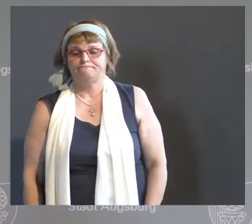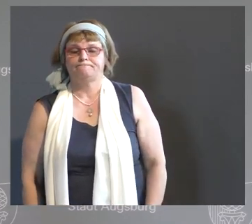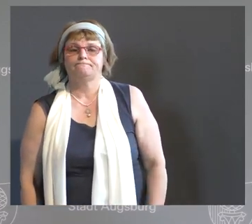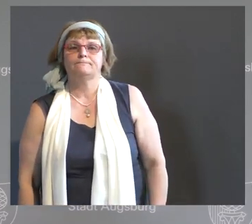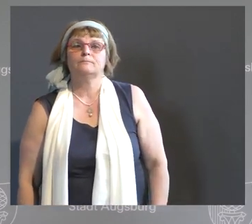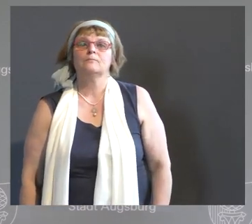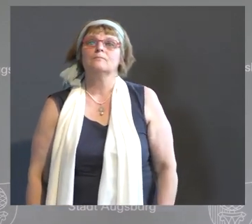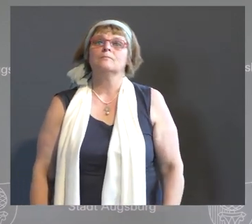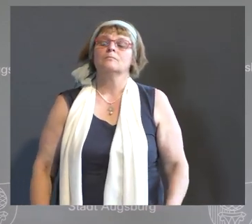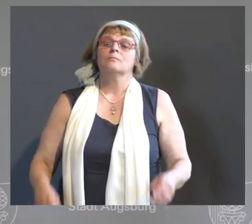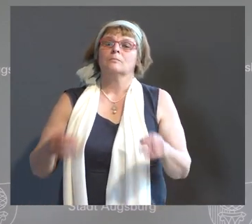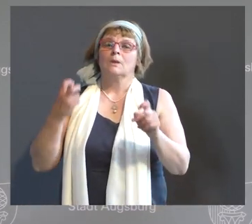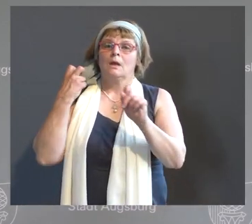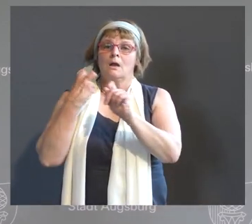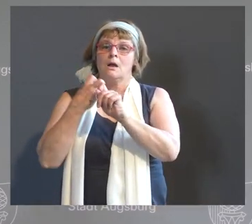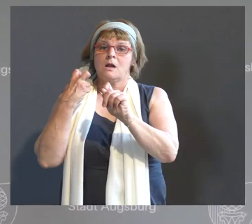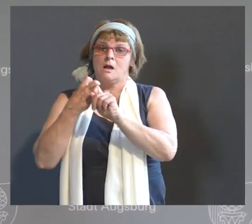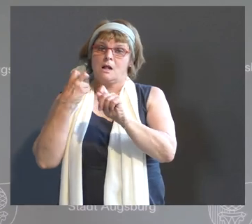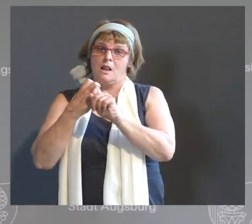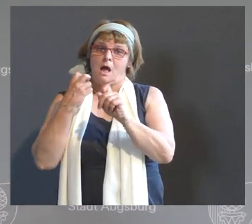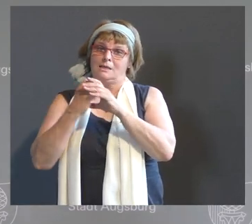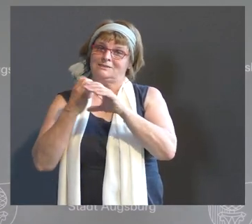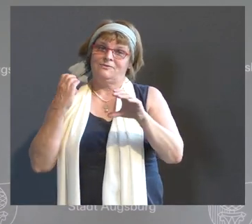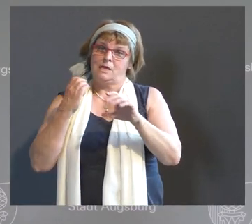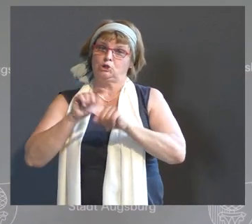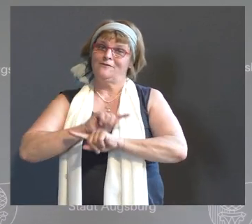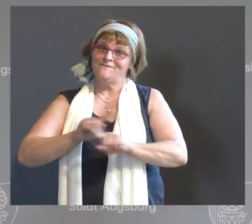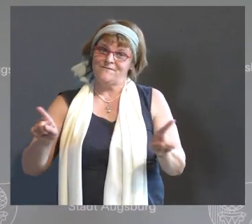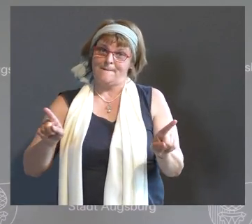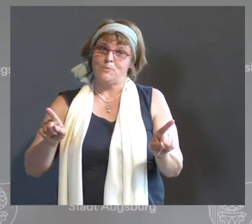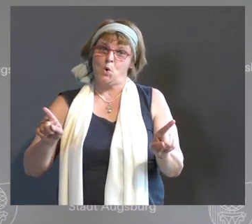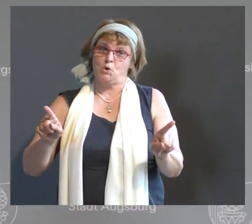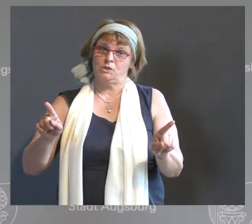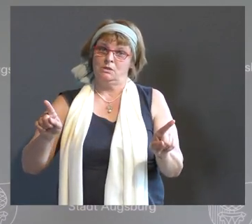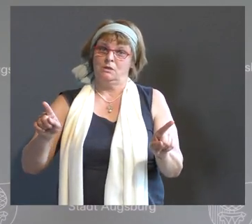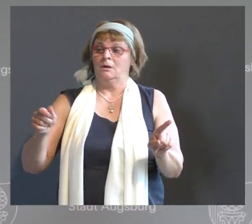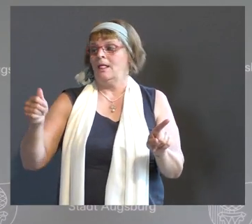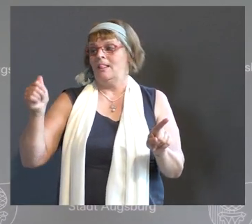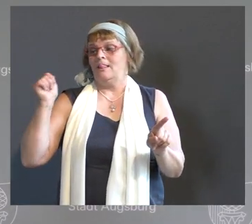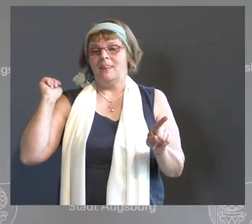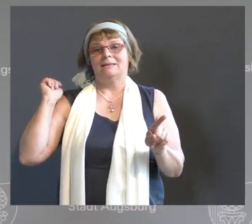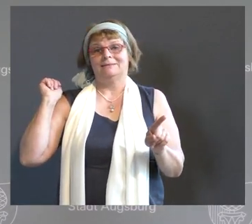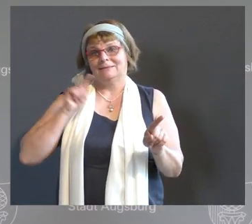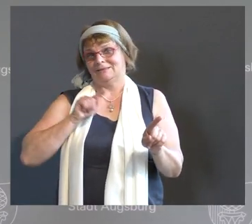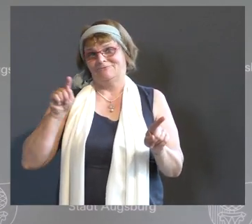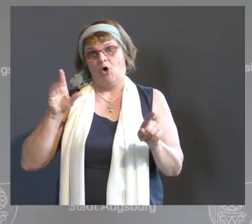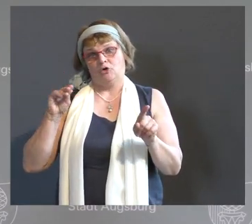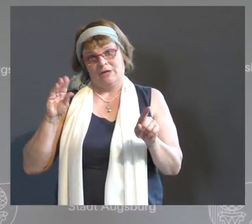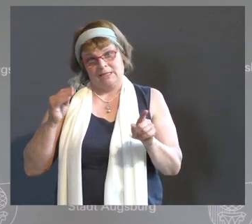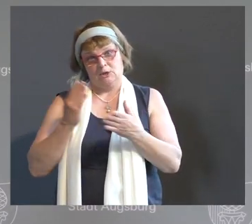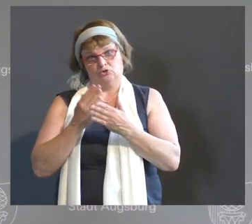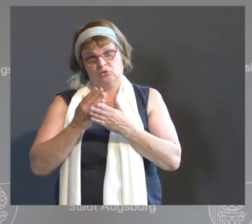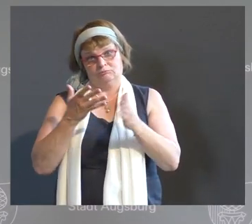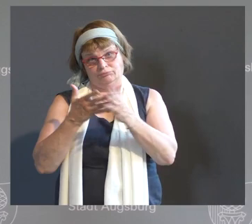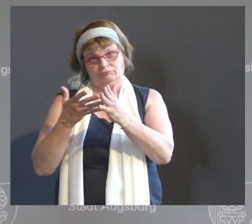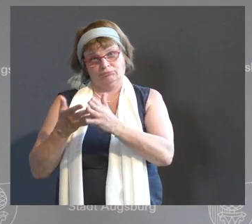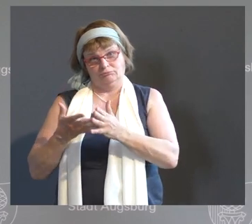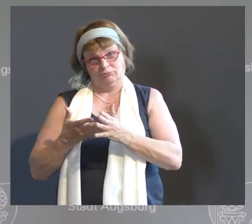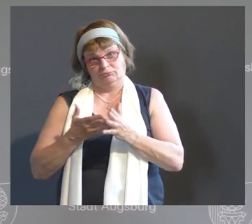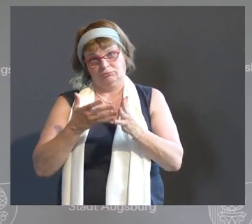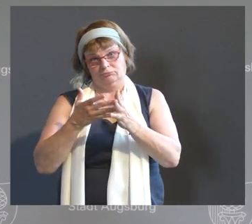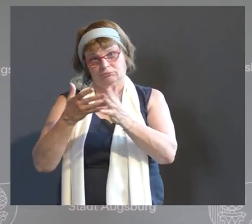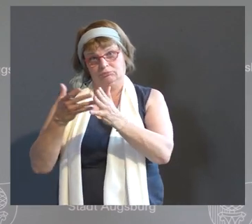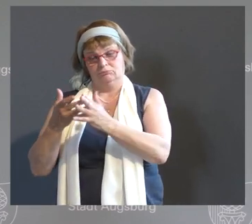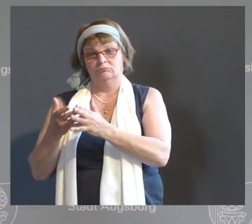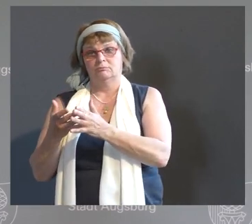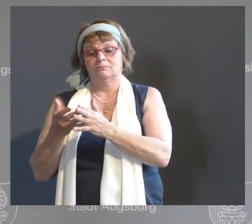Das Glasflaschenverbot wurde jetzt am Wochenende schon intensiv durchgesetzt und kontrolliert. Das war auch zu beobachten. Es lässt sich